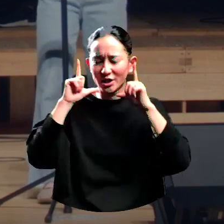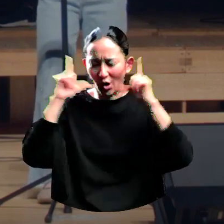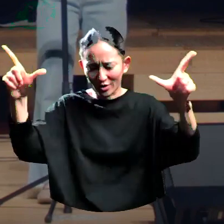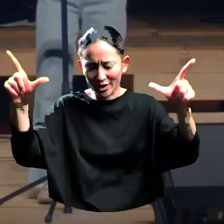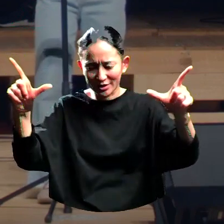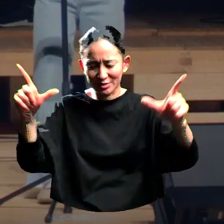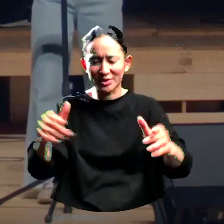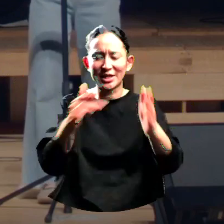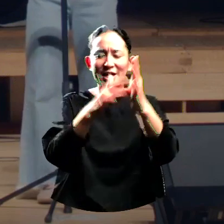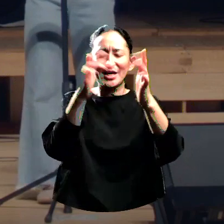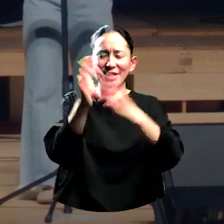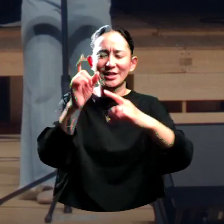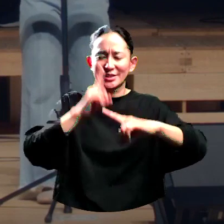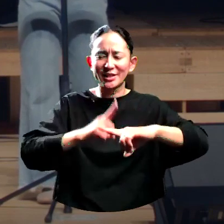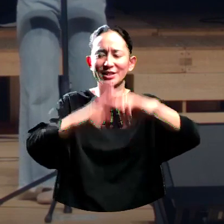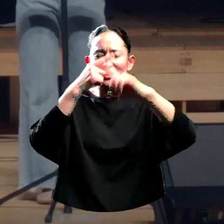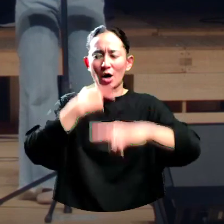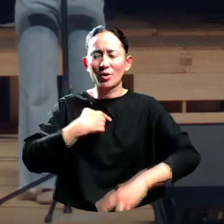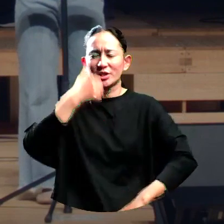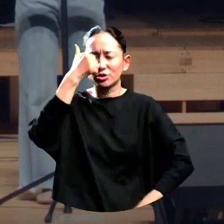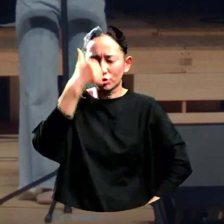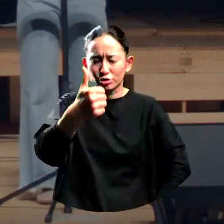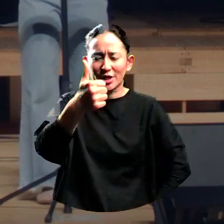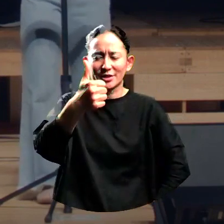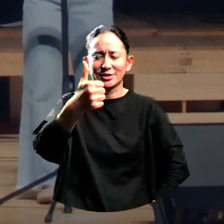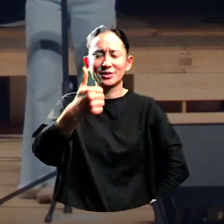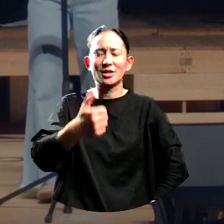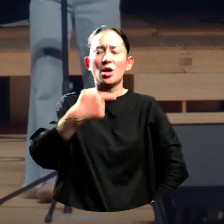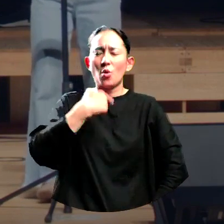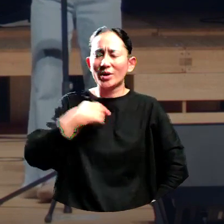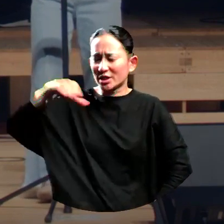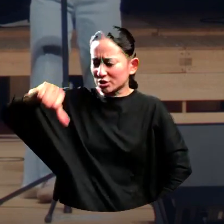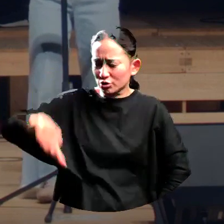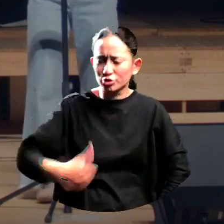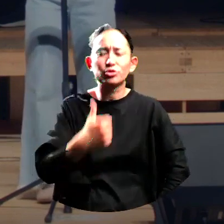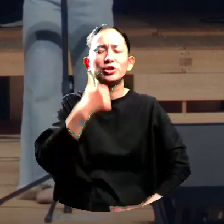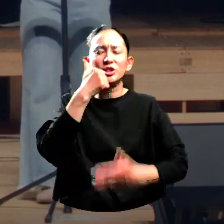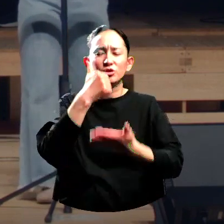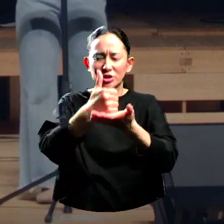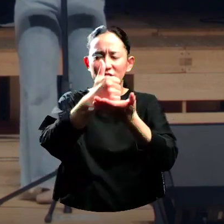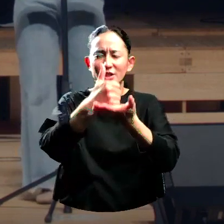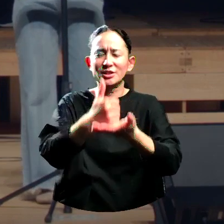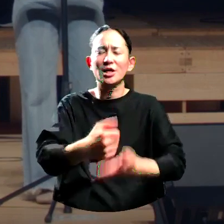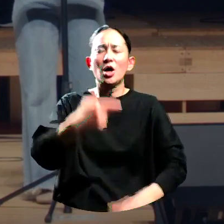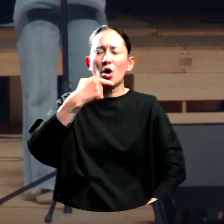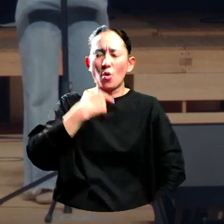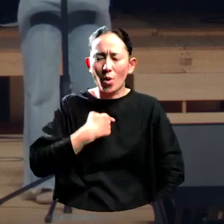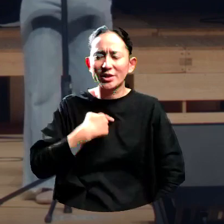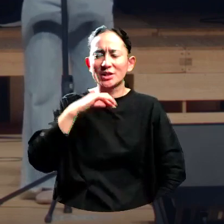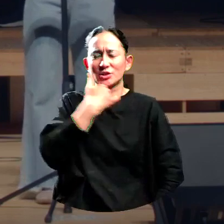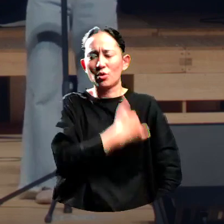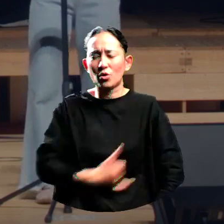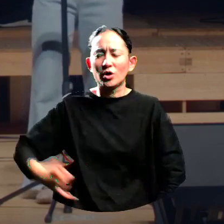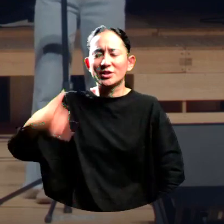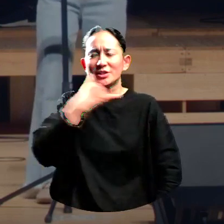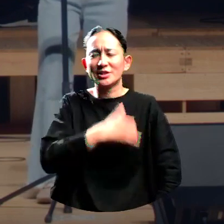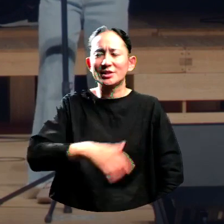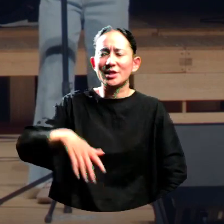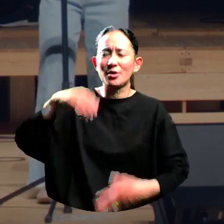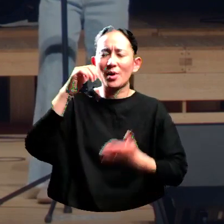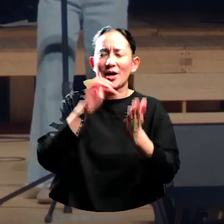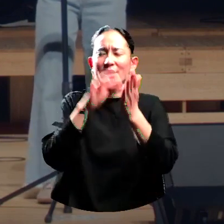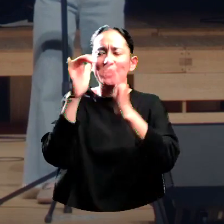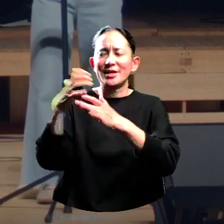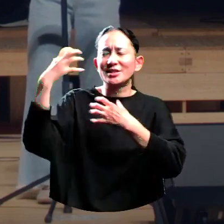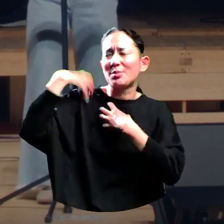します。イエス・キリストは私の主です。 イエス・キリストは私の主です。 私の救い主です。 私の救い主です。 私の人生はあなたのものです。 私